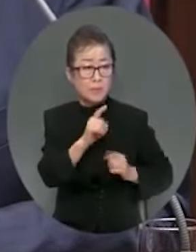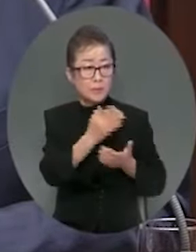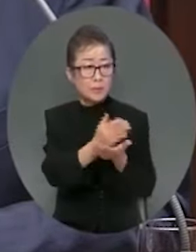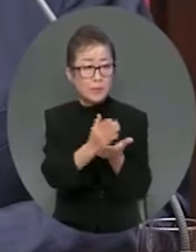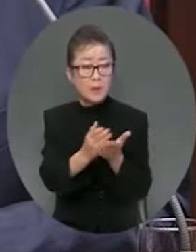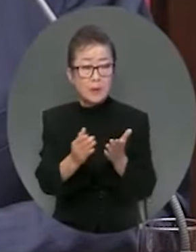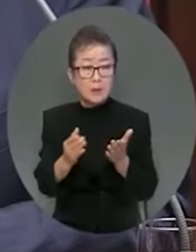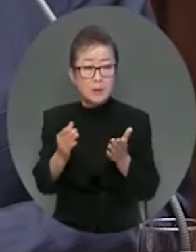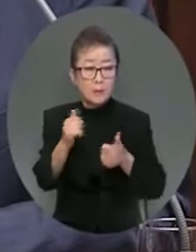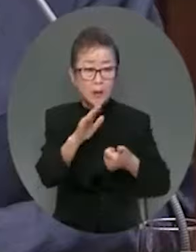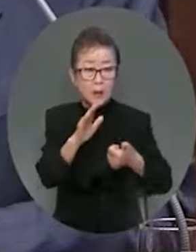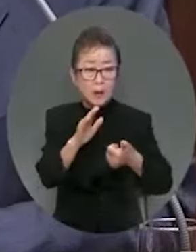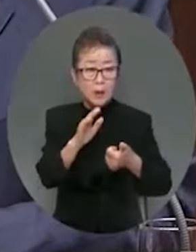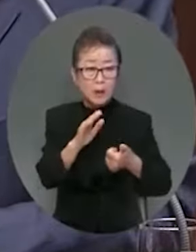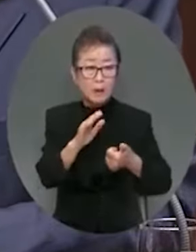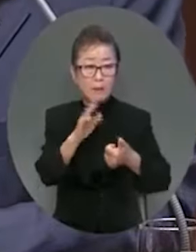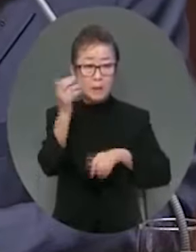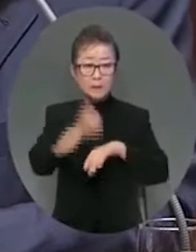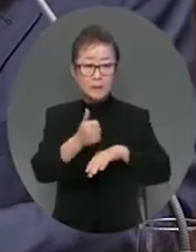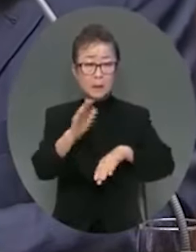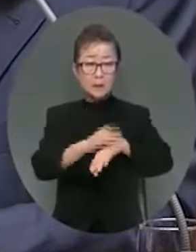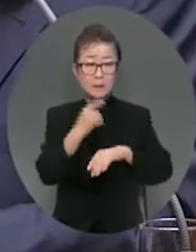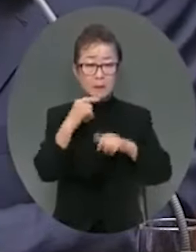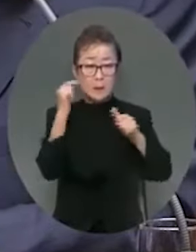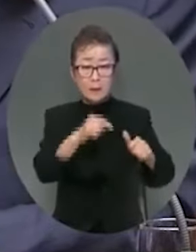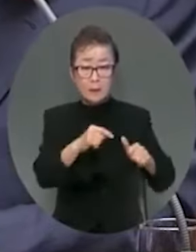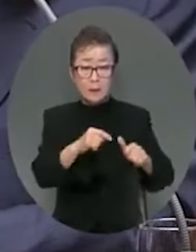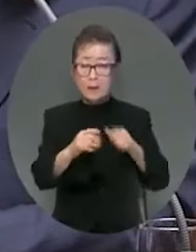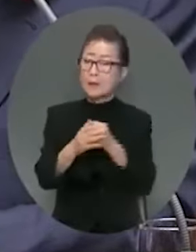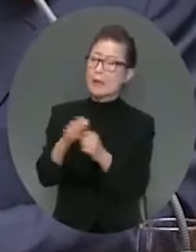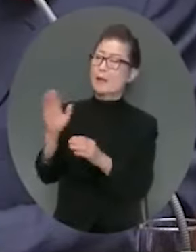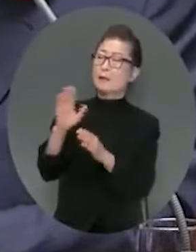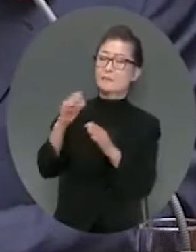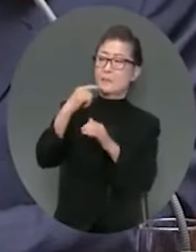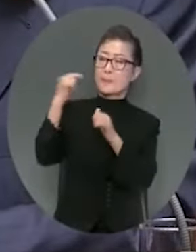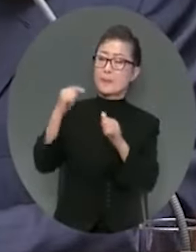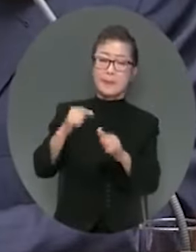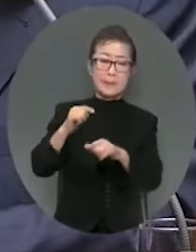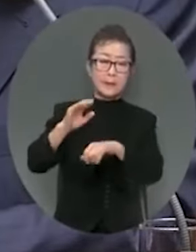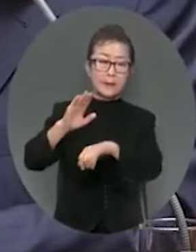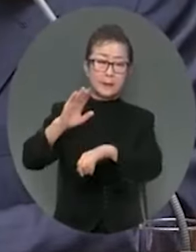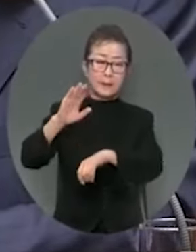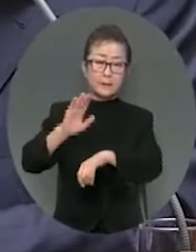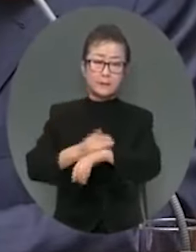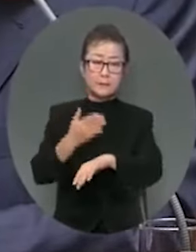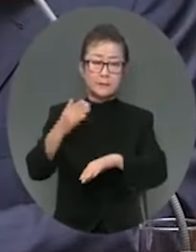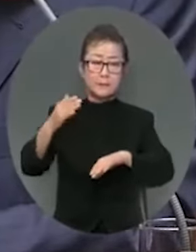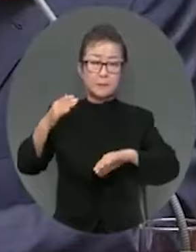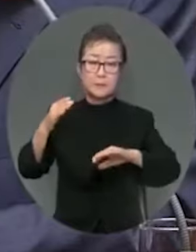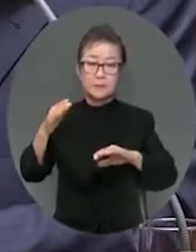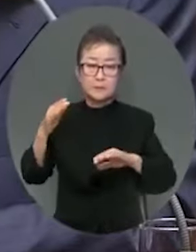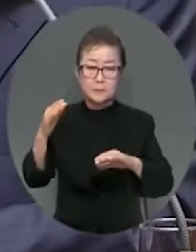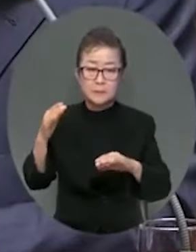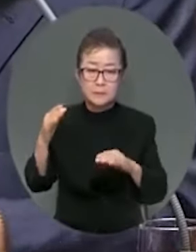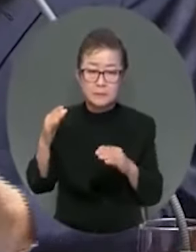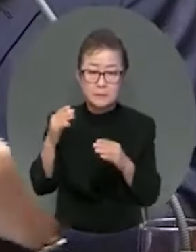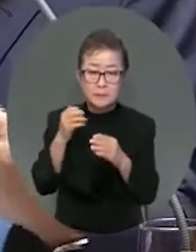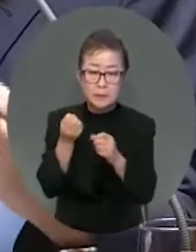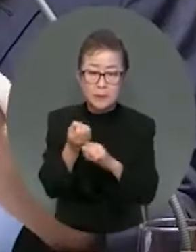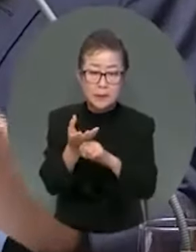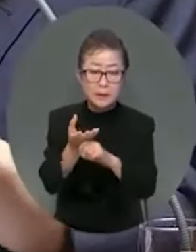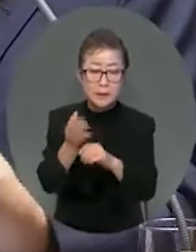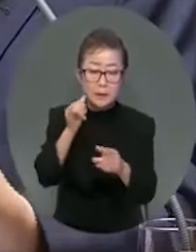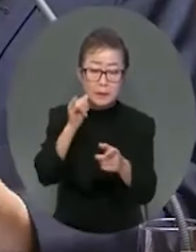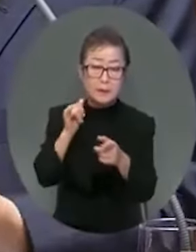대책입니까? 처벌은 잘못 전달이 됐다고 이미 설명을 했고요. 지금 군의관하고